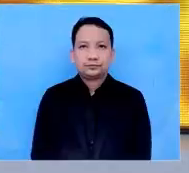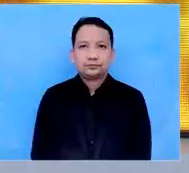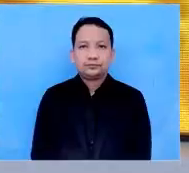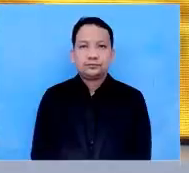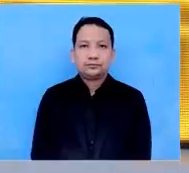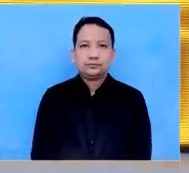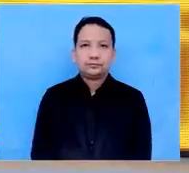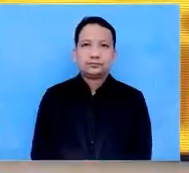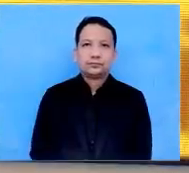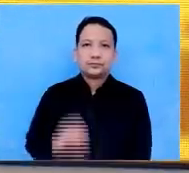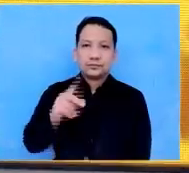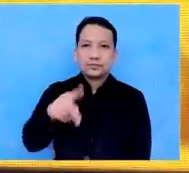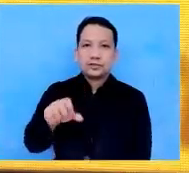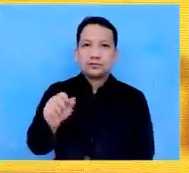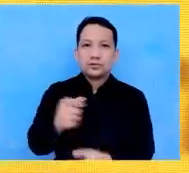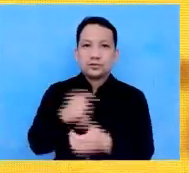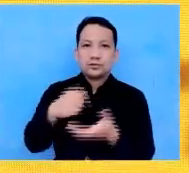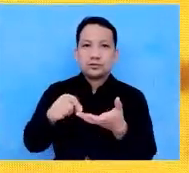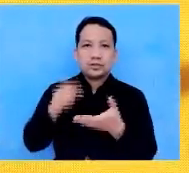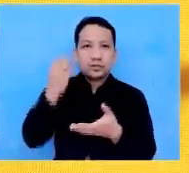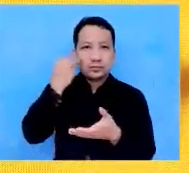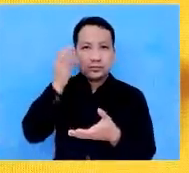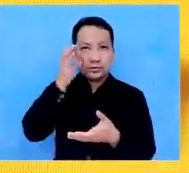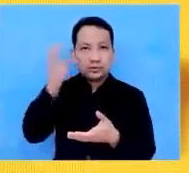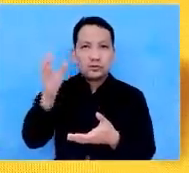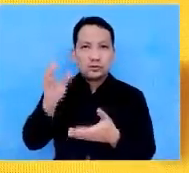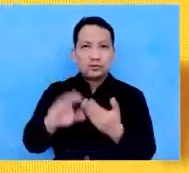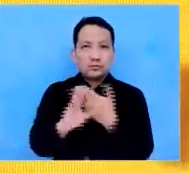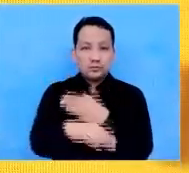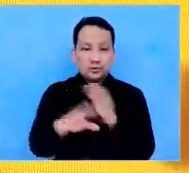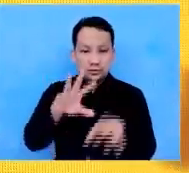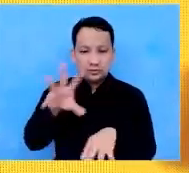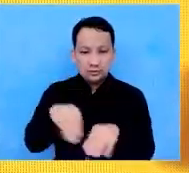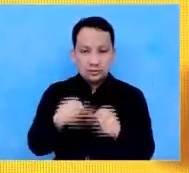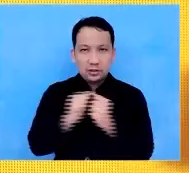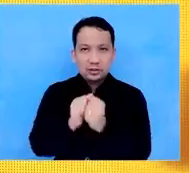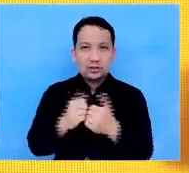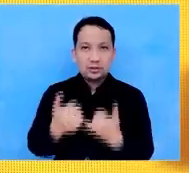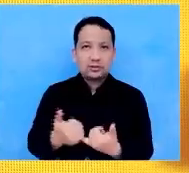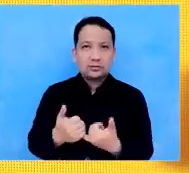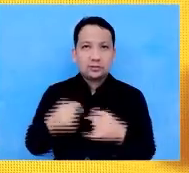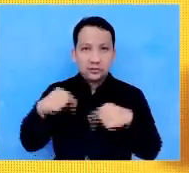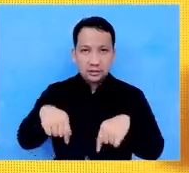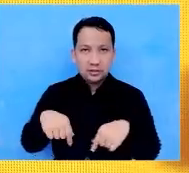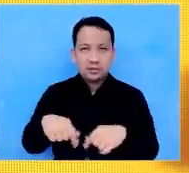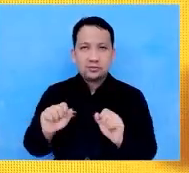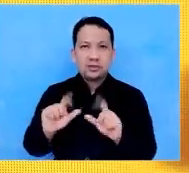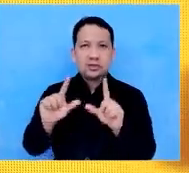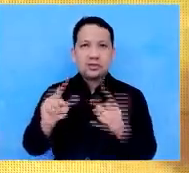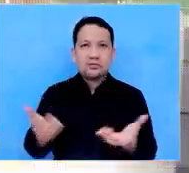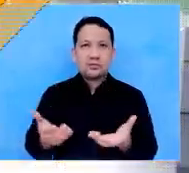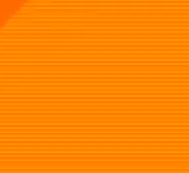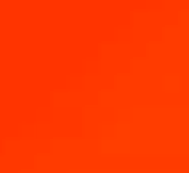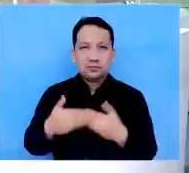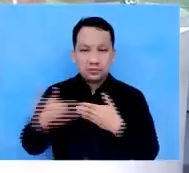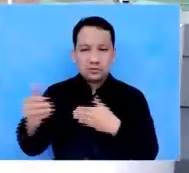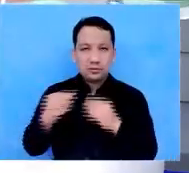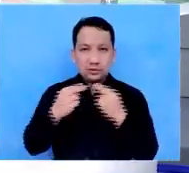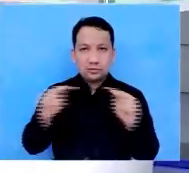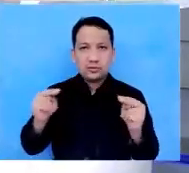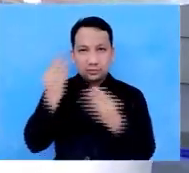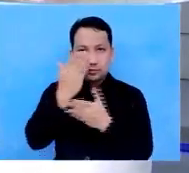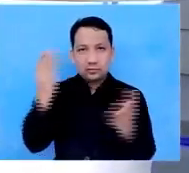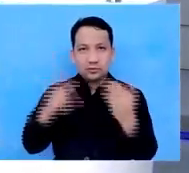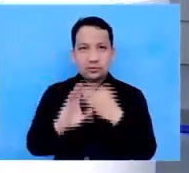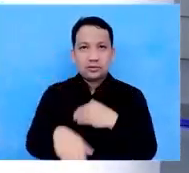Susunod, OPM singer-songwriter na si Mark Carpio makikihugot at jam sa atin live. Tuloy-tuloy lang ang paghati